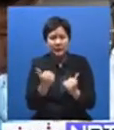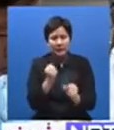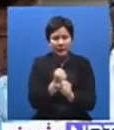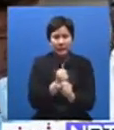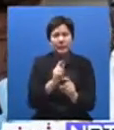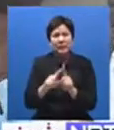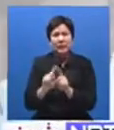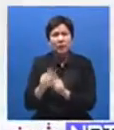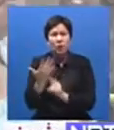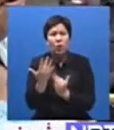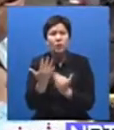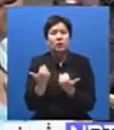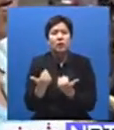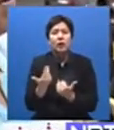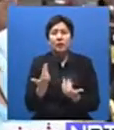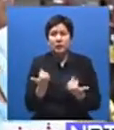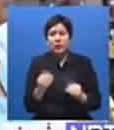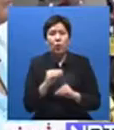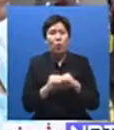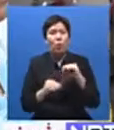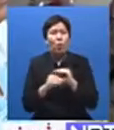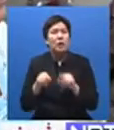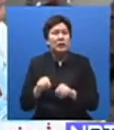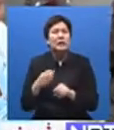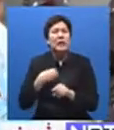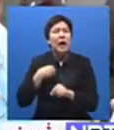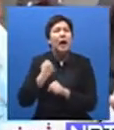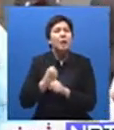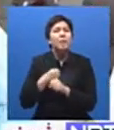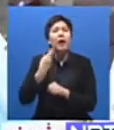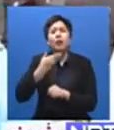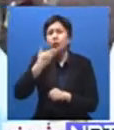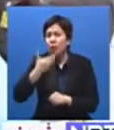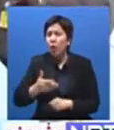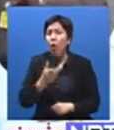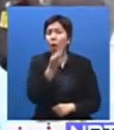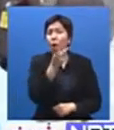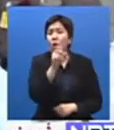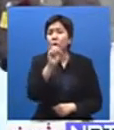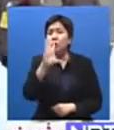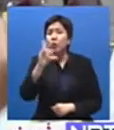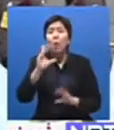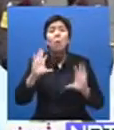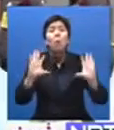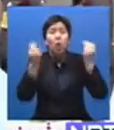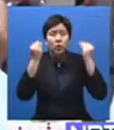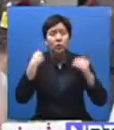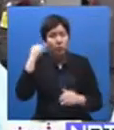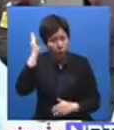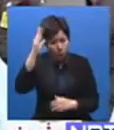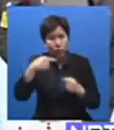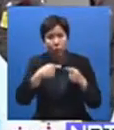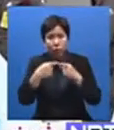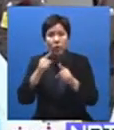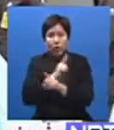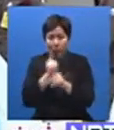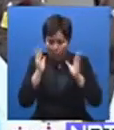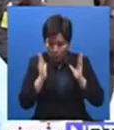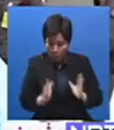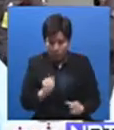ทุนชำระนี้ให้โครงการนี้อยากให้มีตลอดไปฮะแม้แต่ขอสชไปแล้วก็อยากให้มีแต่ขอให้เป็นเจ้าหน้า